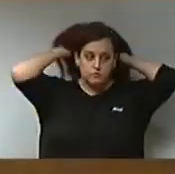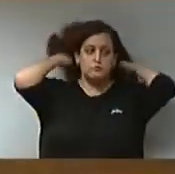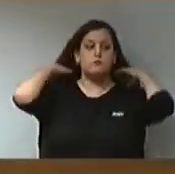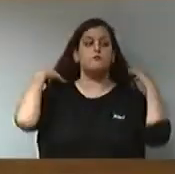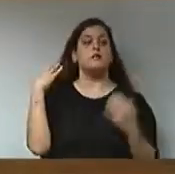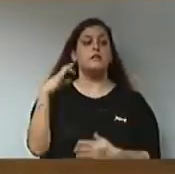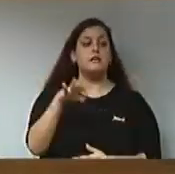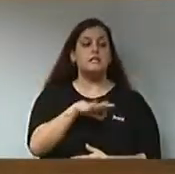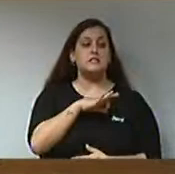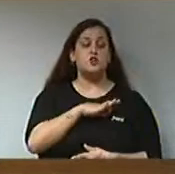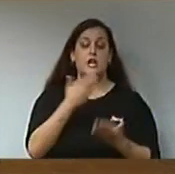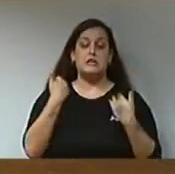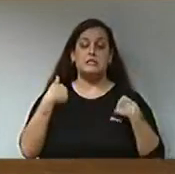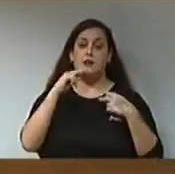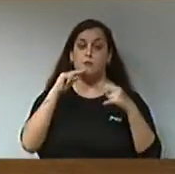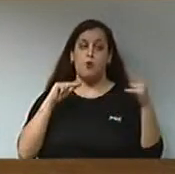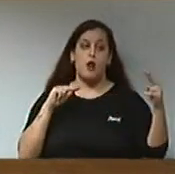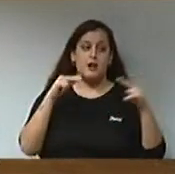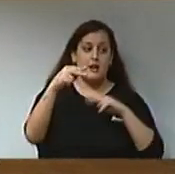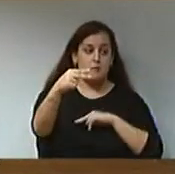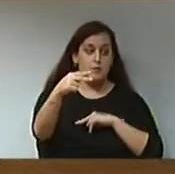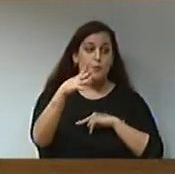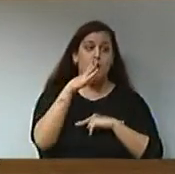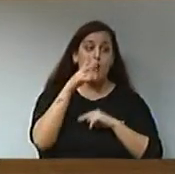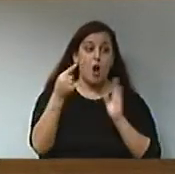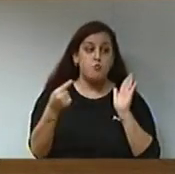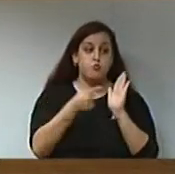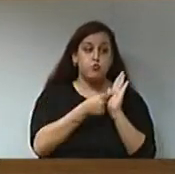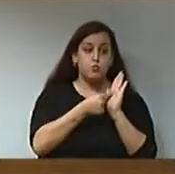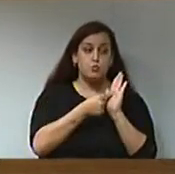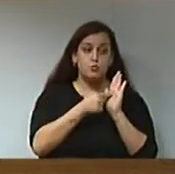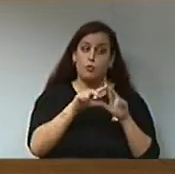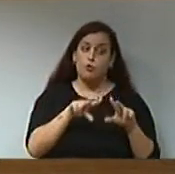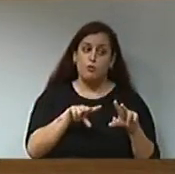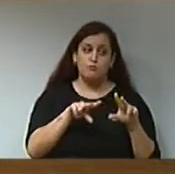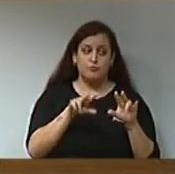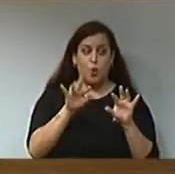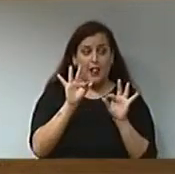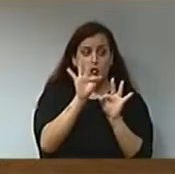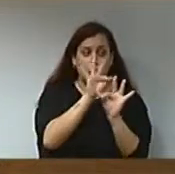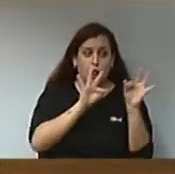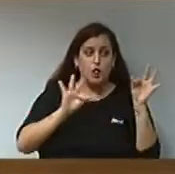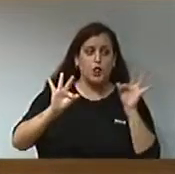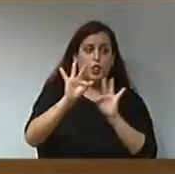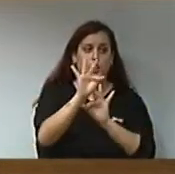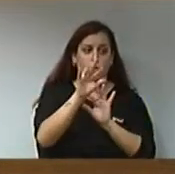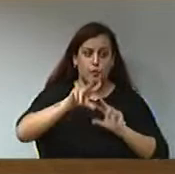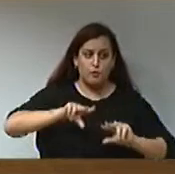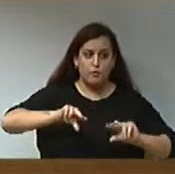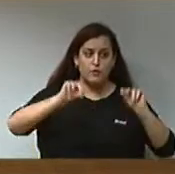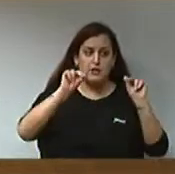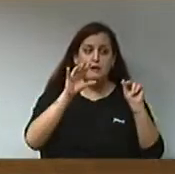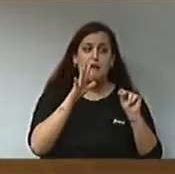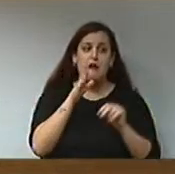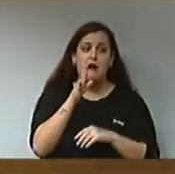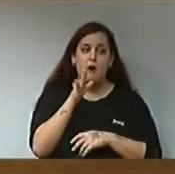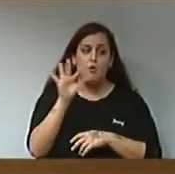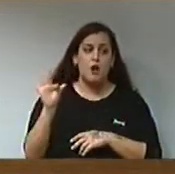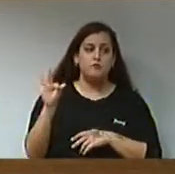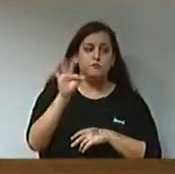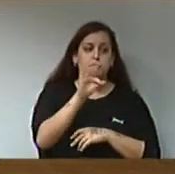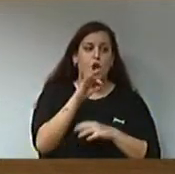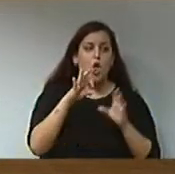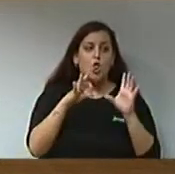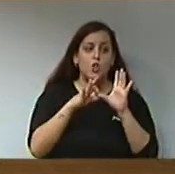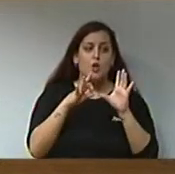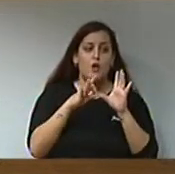Senyories, i amb esta rèplica hem finalitzat este punt, este torn. Seguidament hauria de ser el grup de Ciudadanos, però